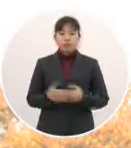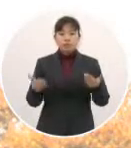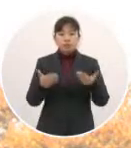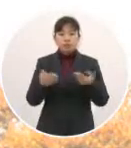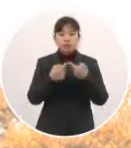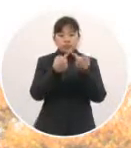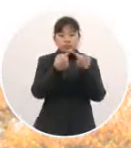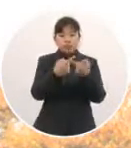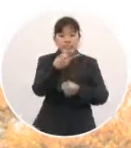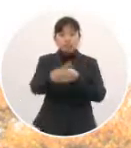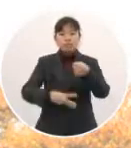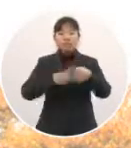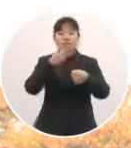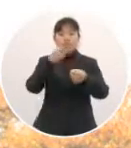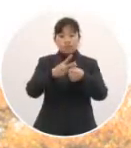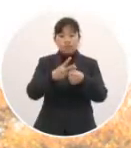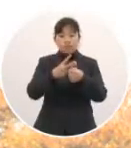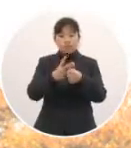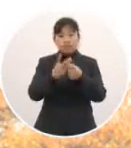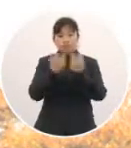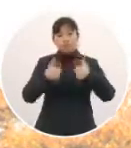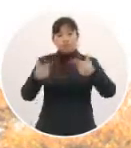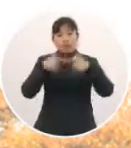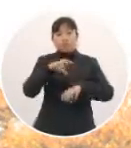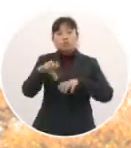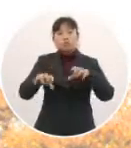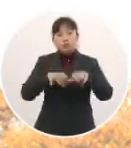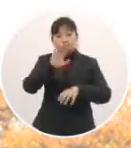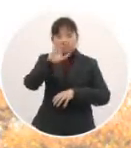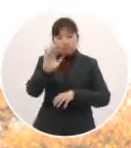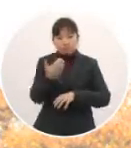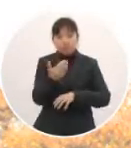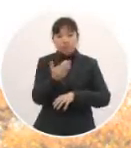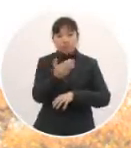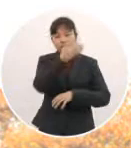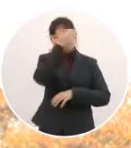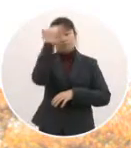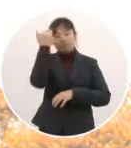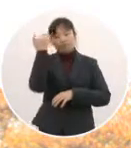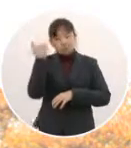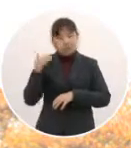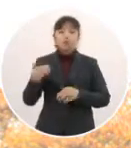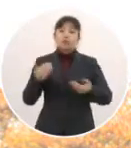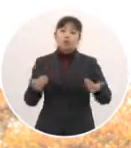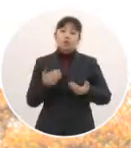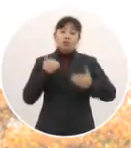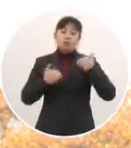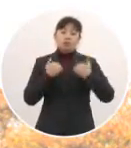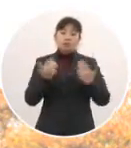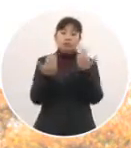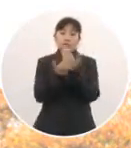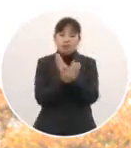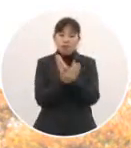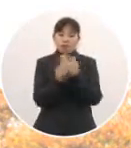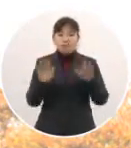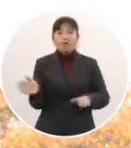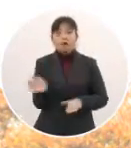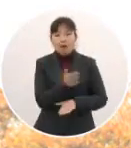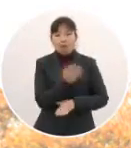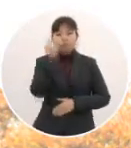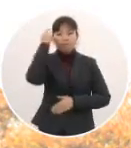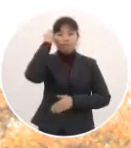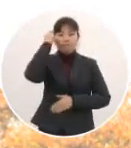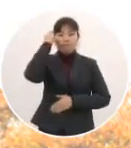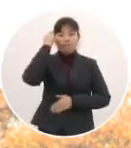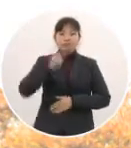就職して3年、毎日忙しいけどやっと仕事が楽しくなってきて、これからって思ってたんだ